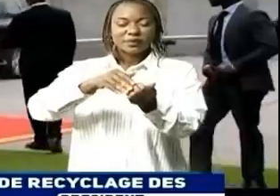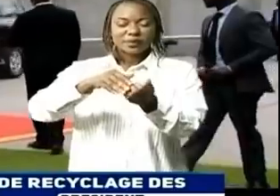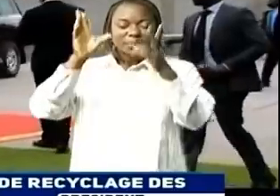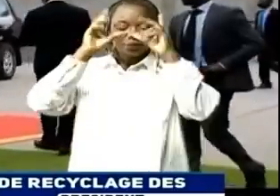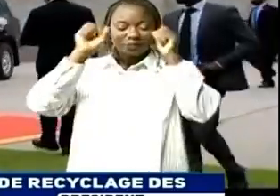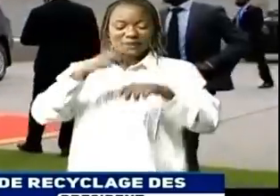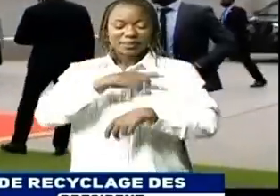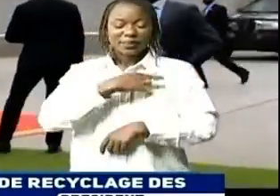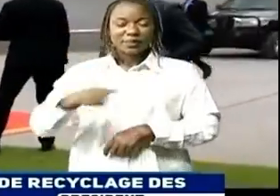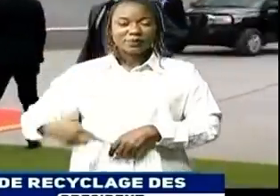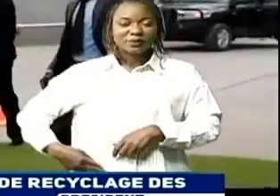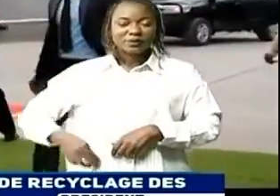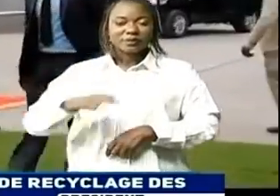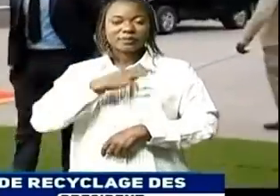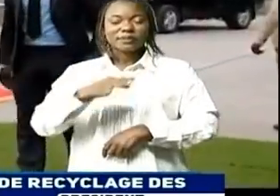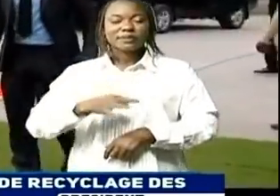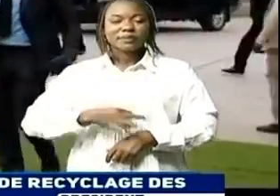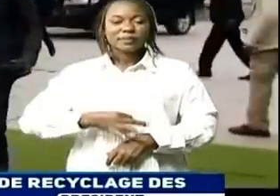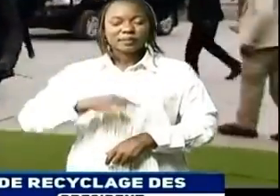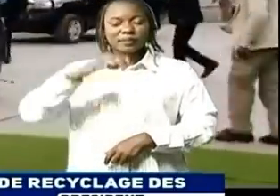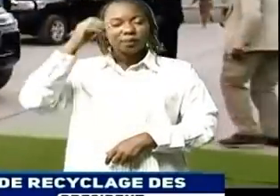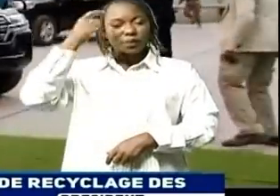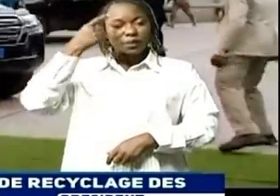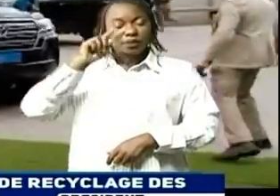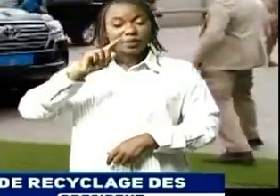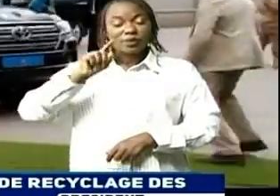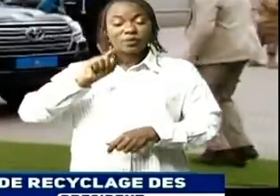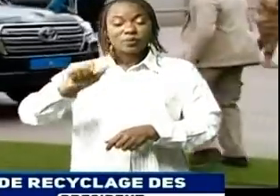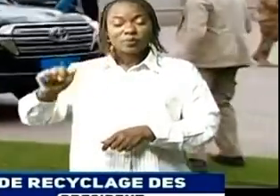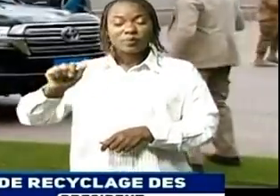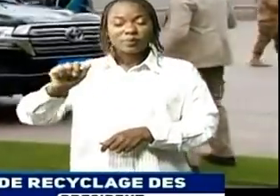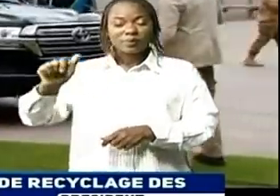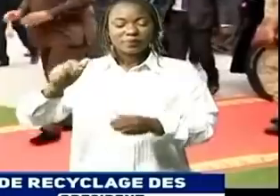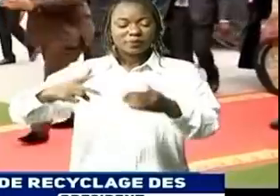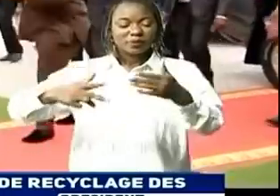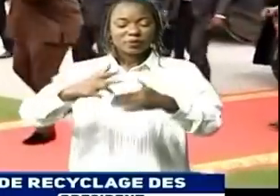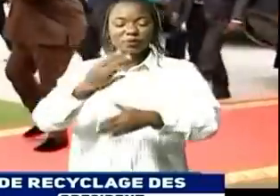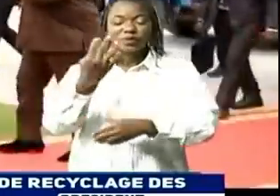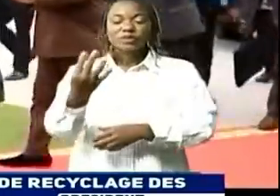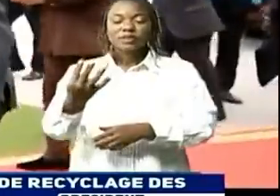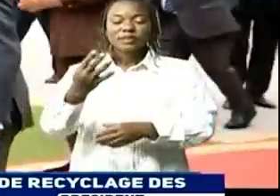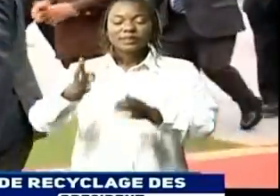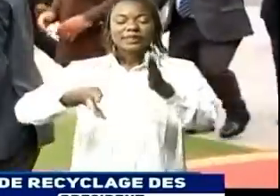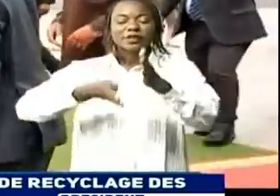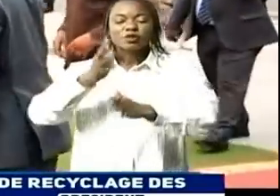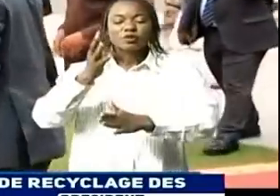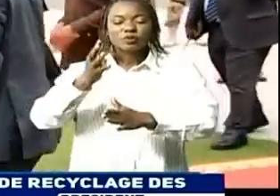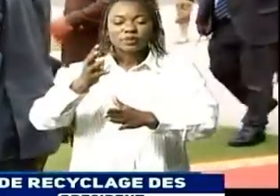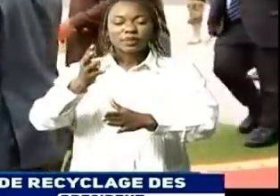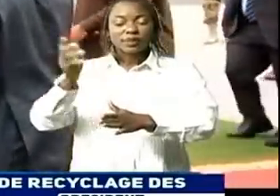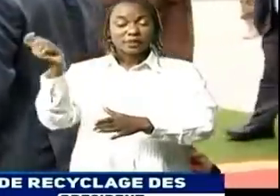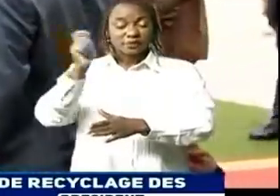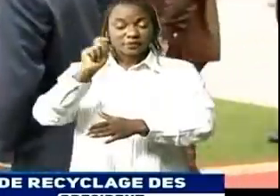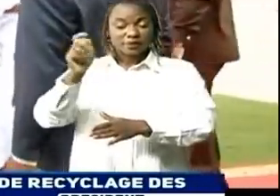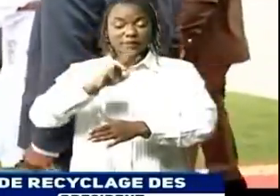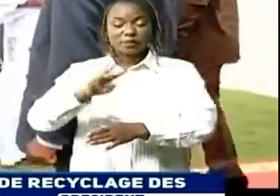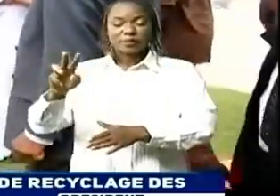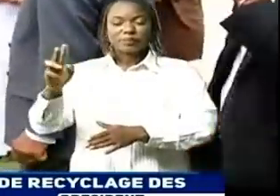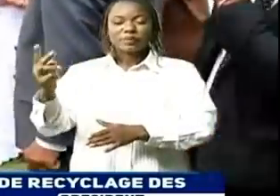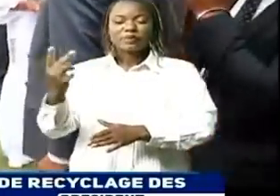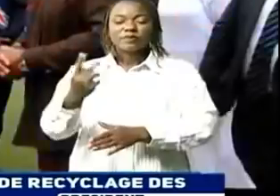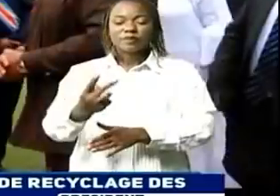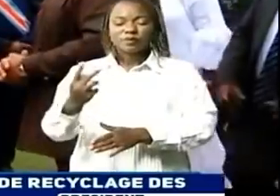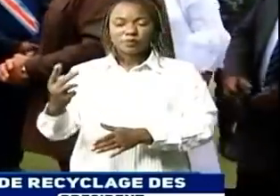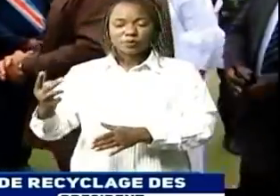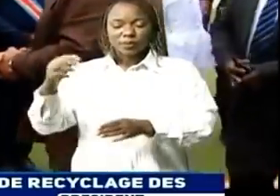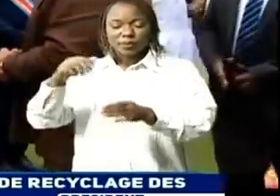de la République Félix Antoine Tshisekedi Tshilombo vient d'inaugurer ce jeudi 14 avril 2022 sur l'avenue Poids Lourd au